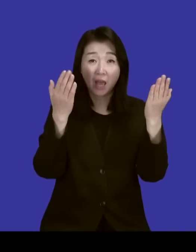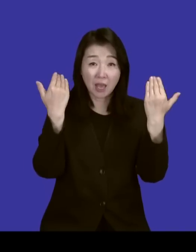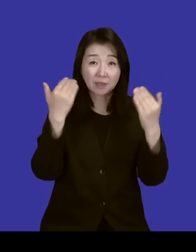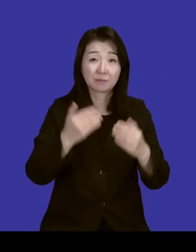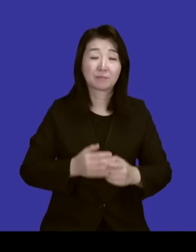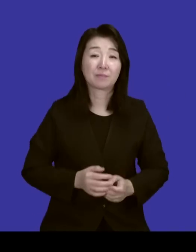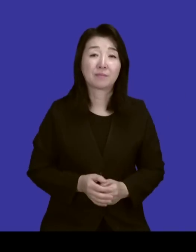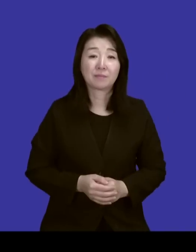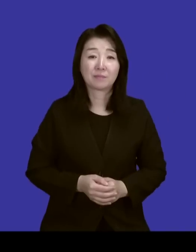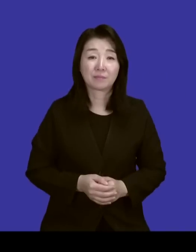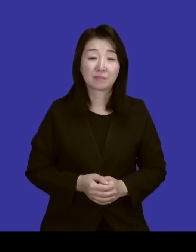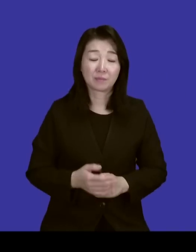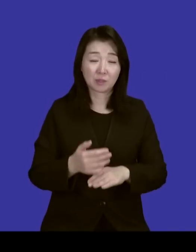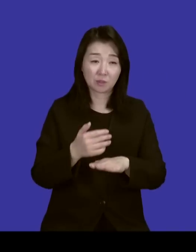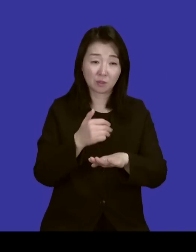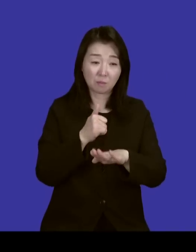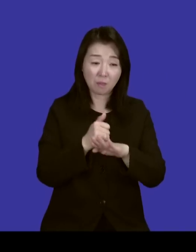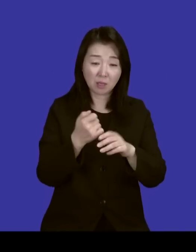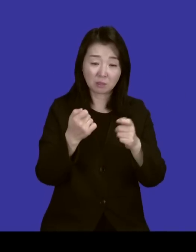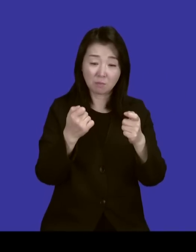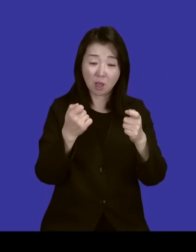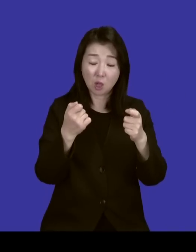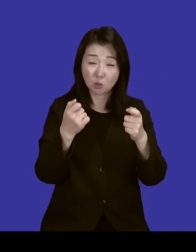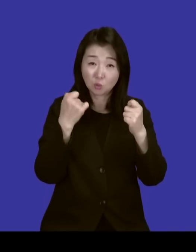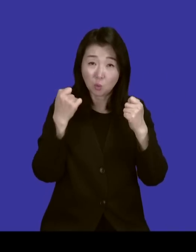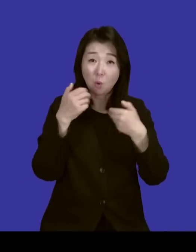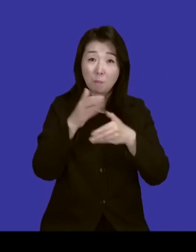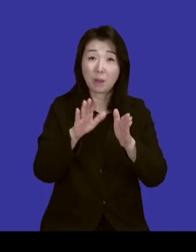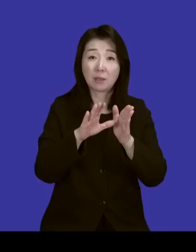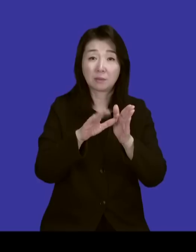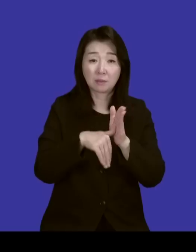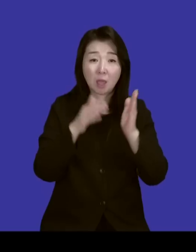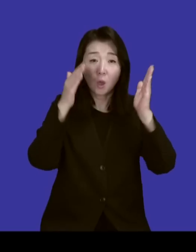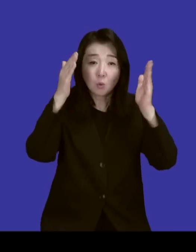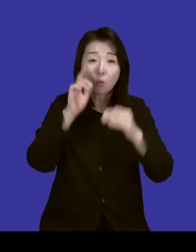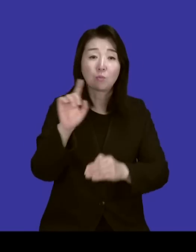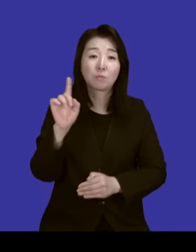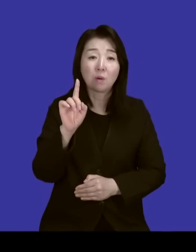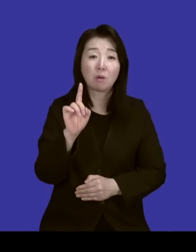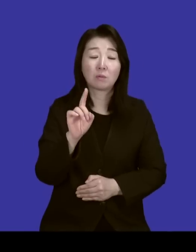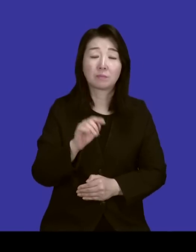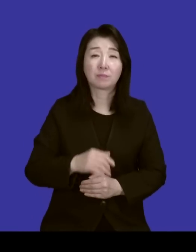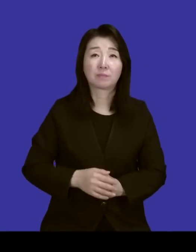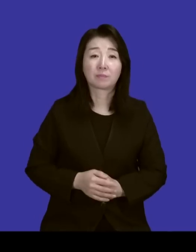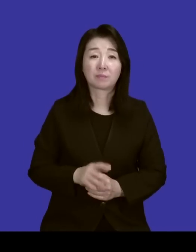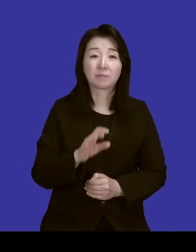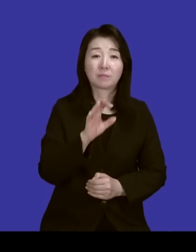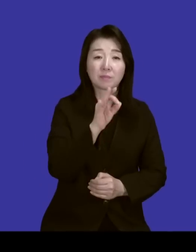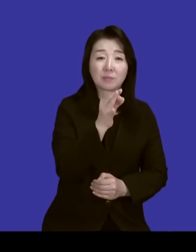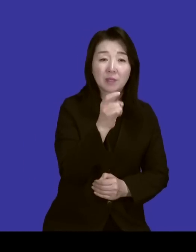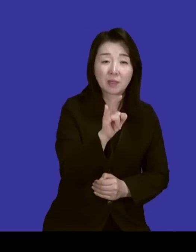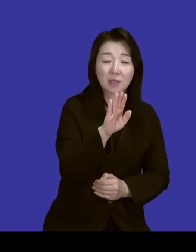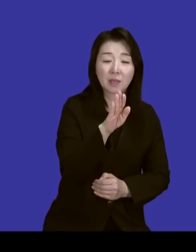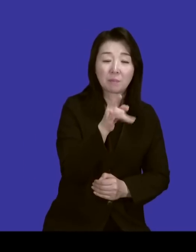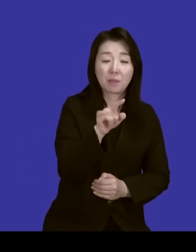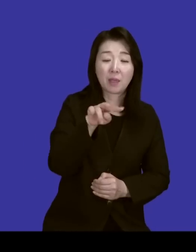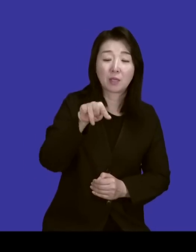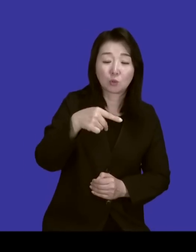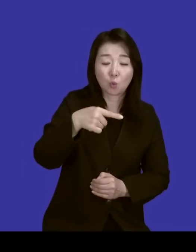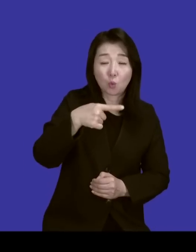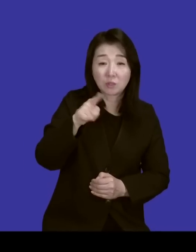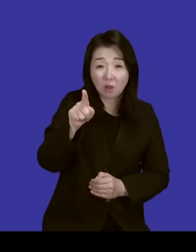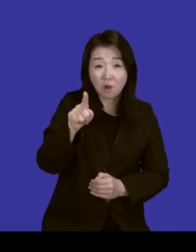마지막 졸업반에서 제가 공부한 과목 중에 하나가 에베소서와 골로새서를 비교하라는 숙제가